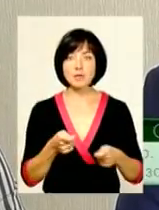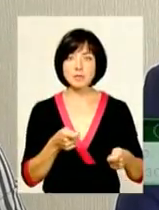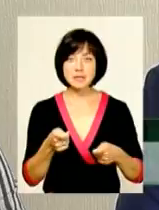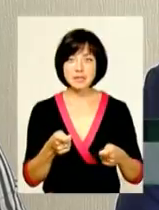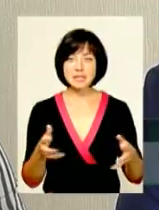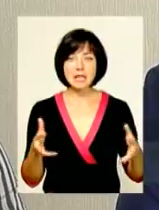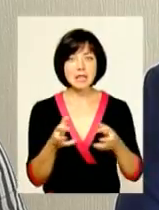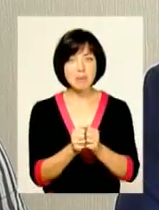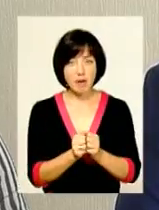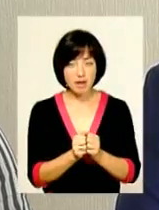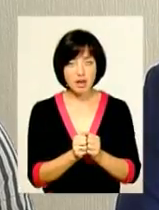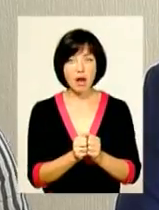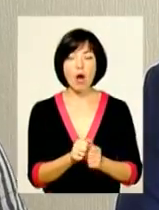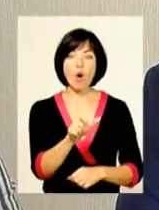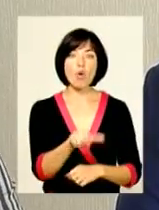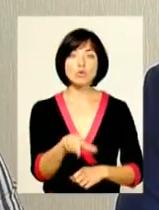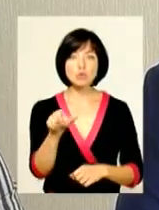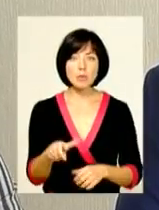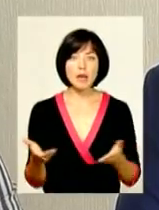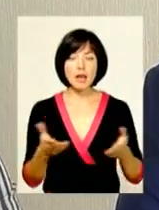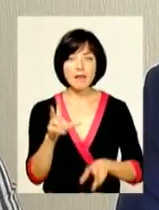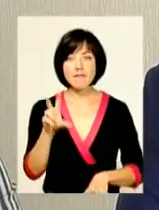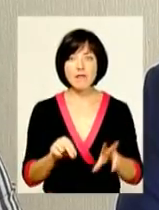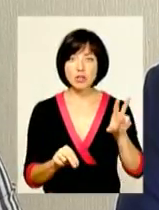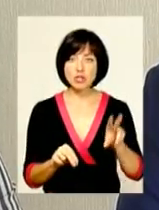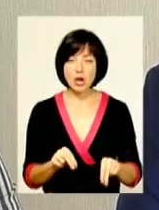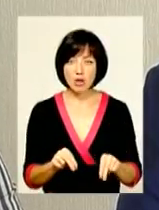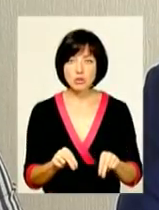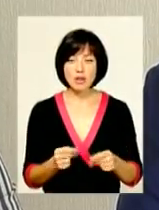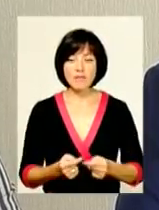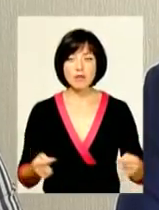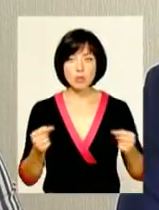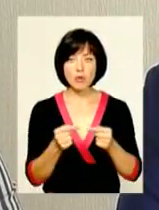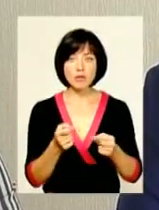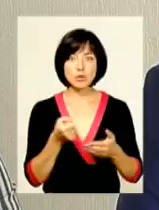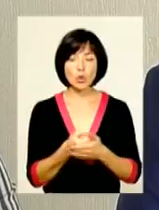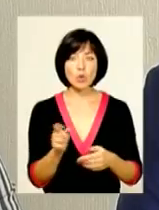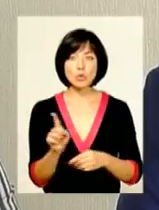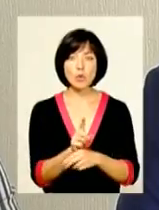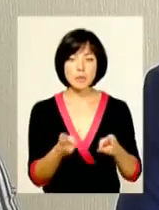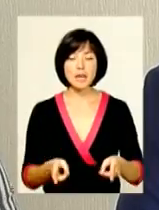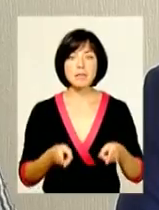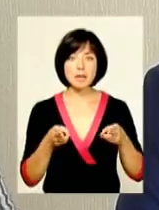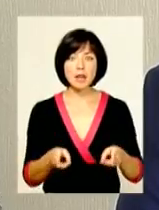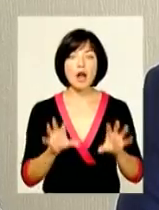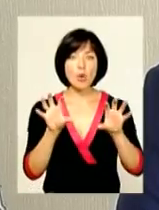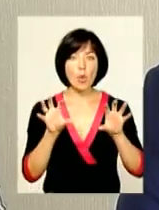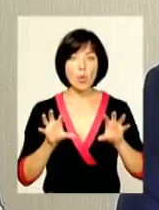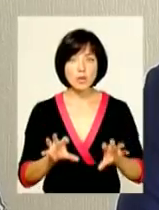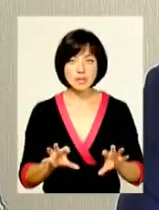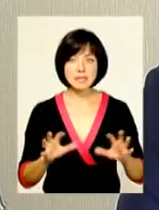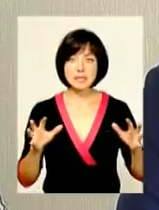адміністративне затримання, особи, які вважаються відповідно до норм Кримінального процесуального